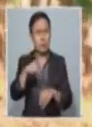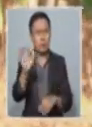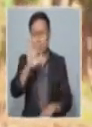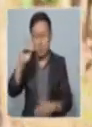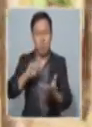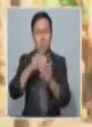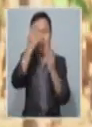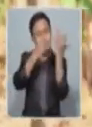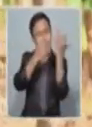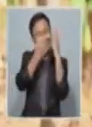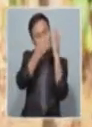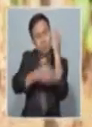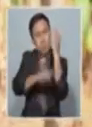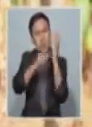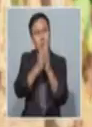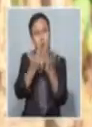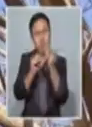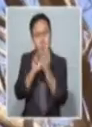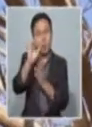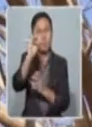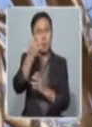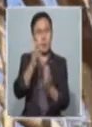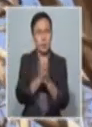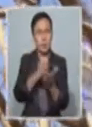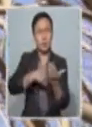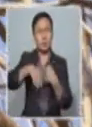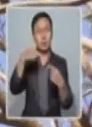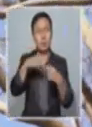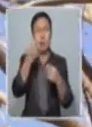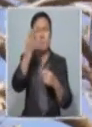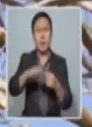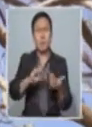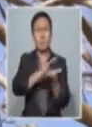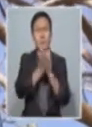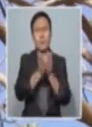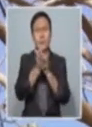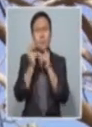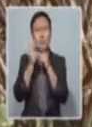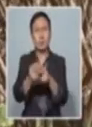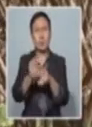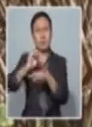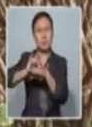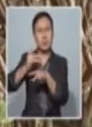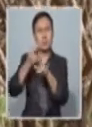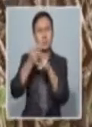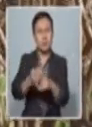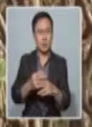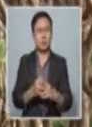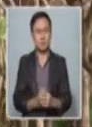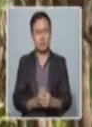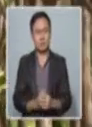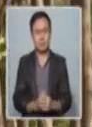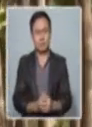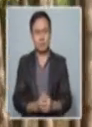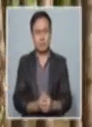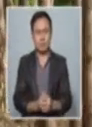ายนี่กำลังจะออกแล้วครับเนี่ย ออกที่เรียกว่ายางผัดใบอะเหรอคะ ครับเหมือนผัดเปรี้ยวหวานไหมลุง เฮ้ย ไม่นะครับไม่ เหมือนนะ ไม่เหมือนนี่ครับ ไม่ใช่ผัดอ๋ออัน